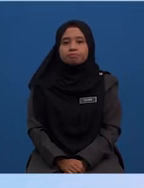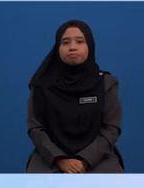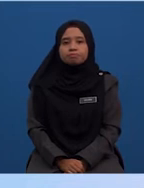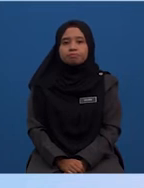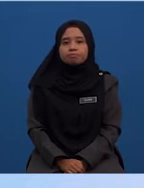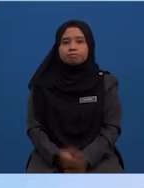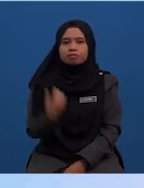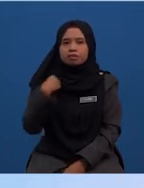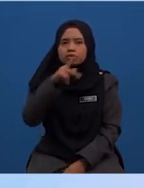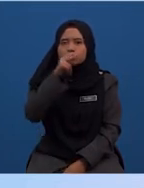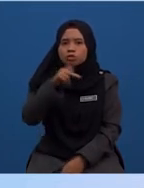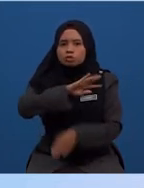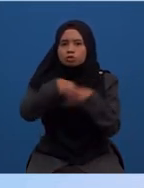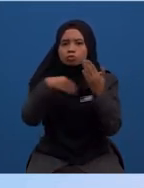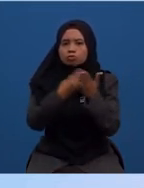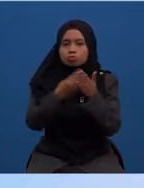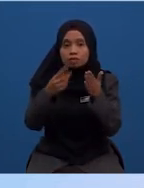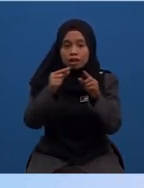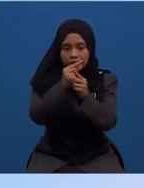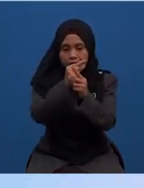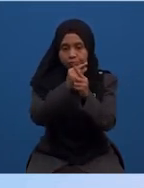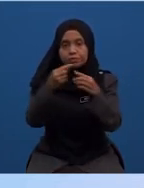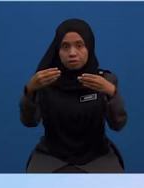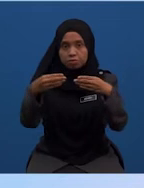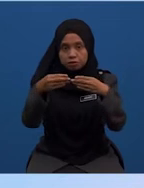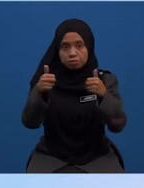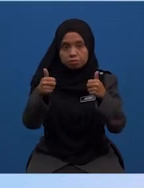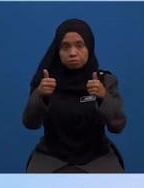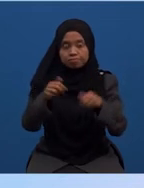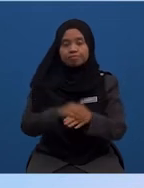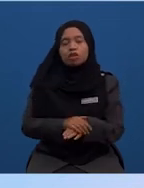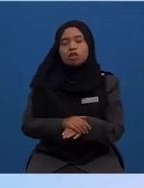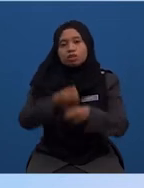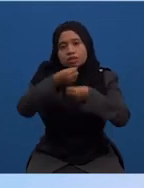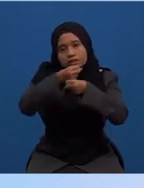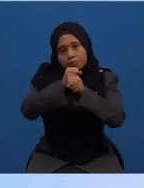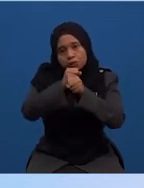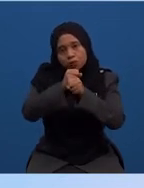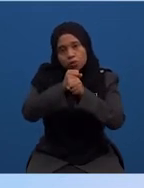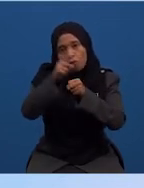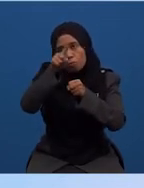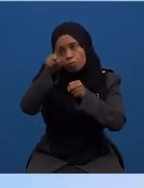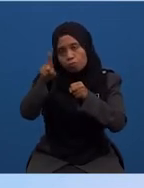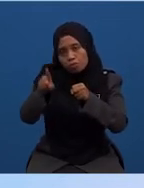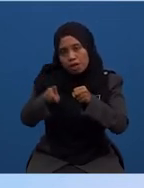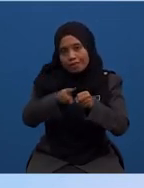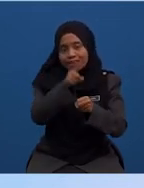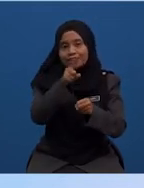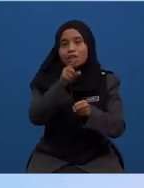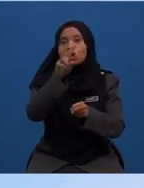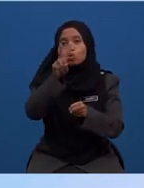Ha, adakah semua garisan telah bersambung? Maka terbentuklah sebuah bentuk